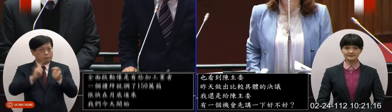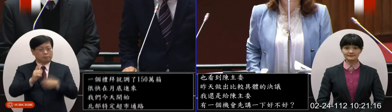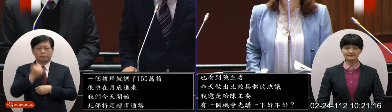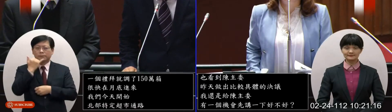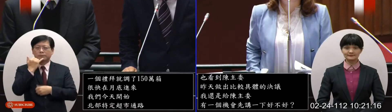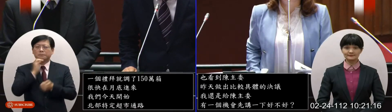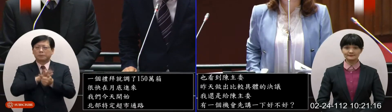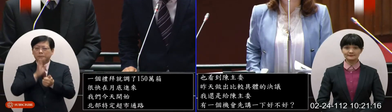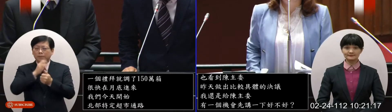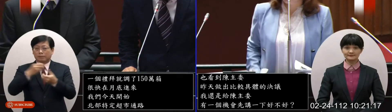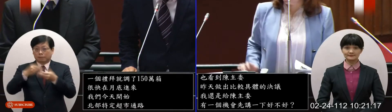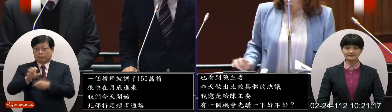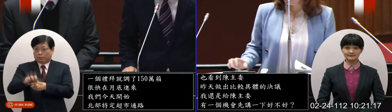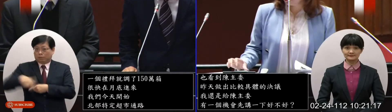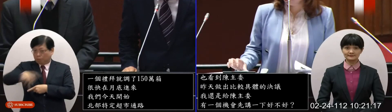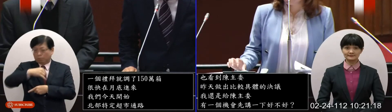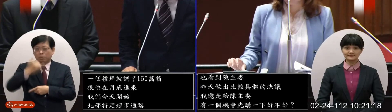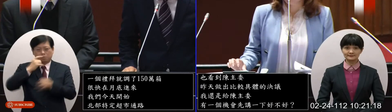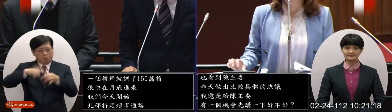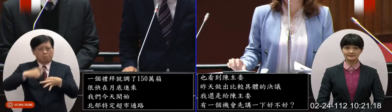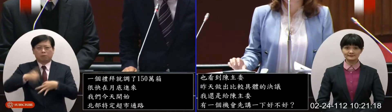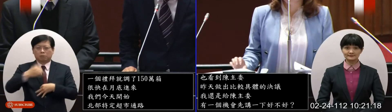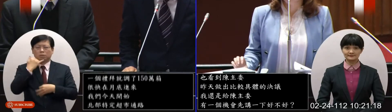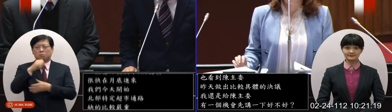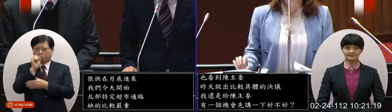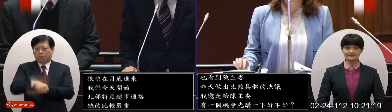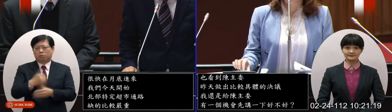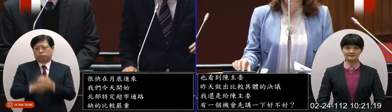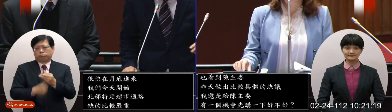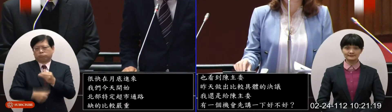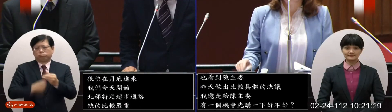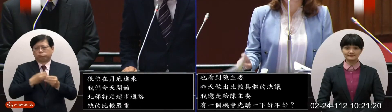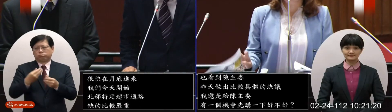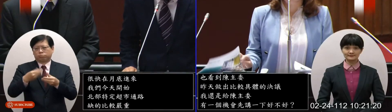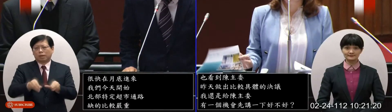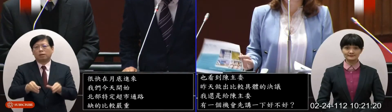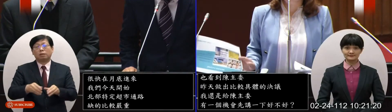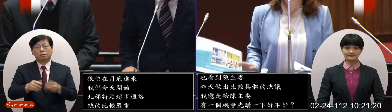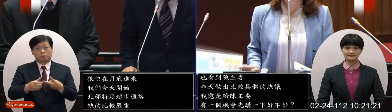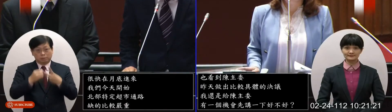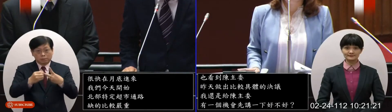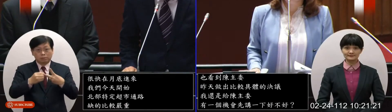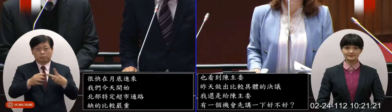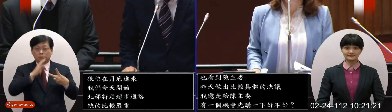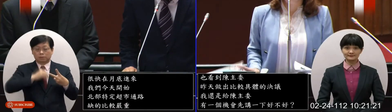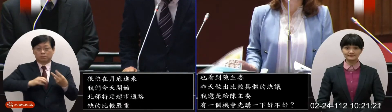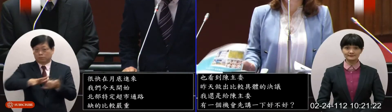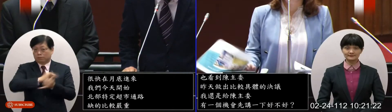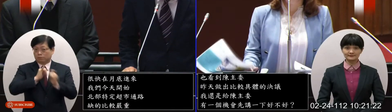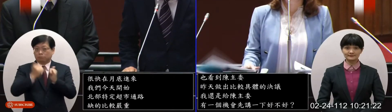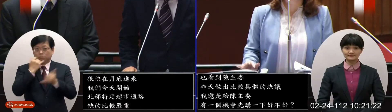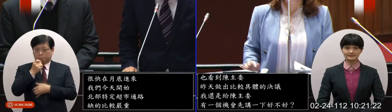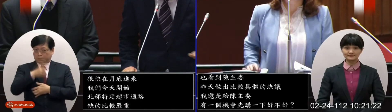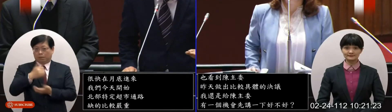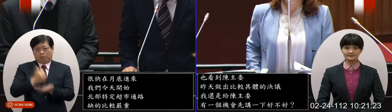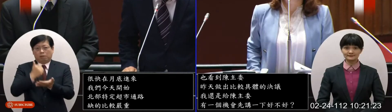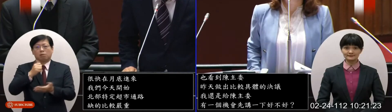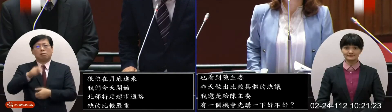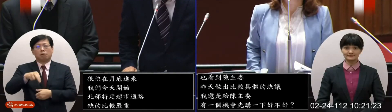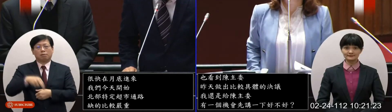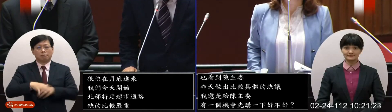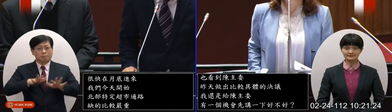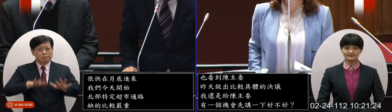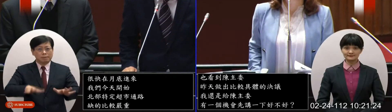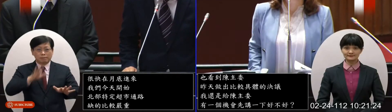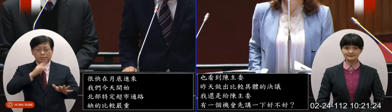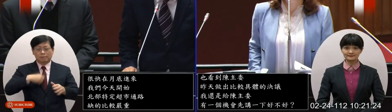就是要让蛋农有钱赚，他才愿意生产鸡蛋。第二个，我们要让全国消费者都可以买得到蛋，所以现